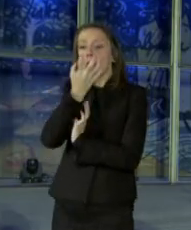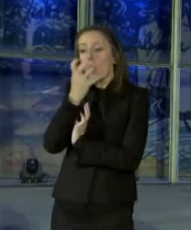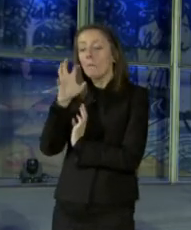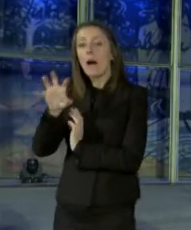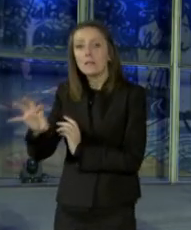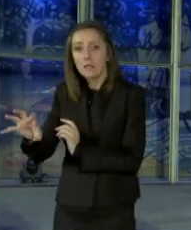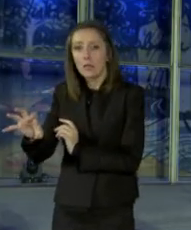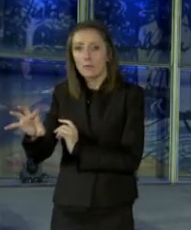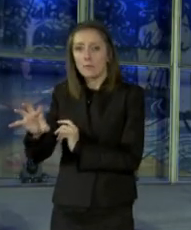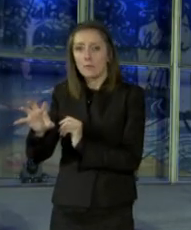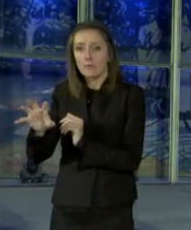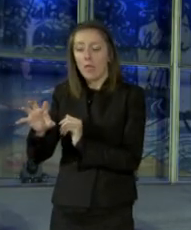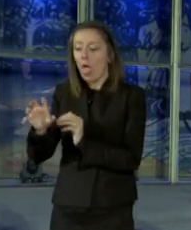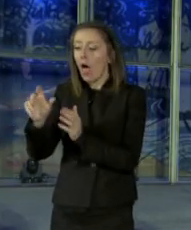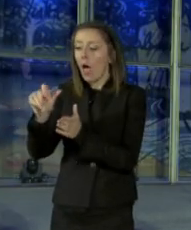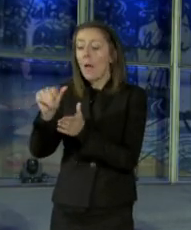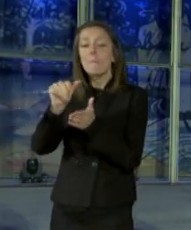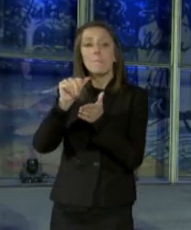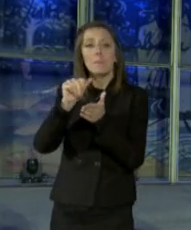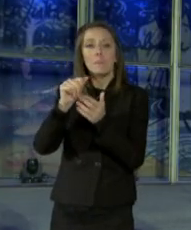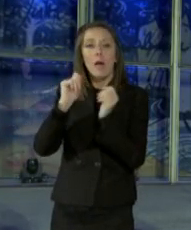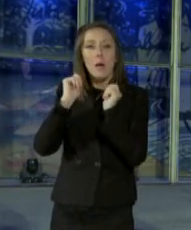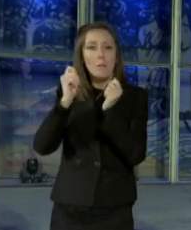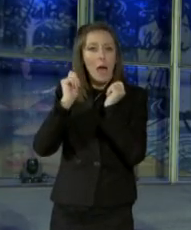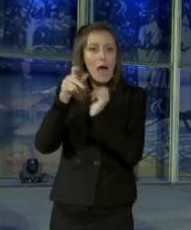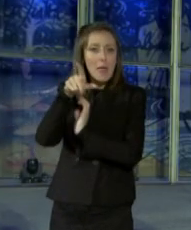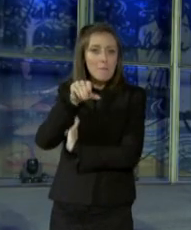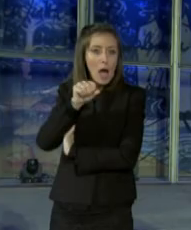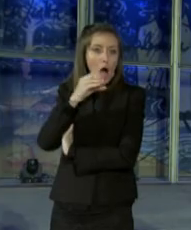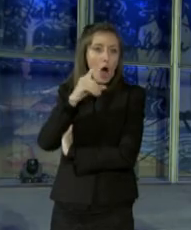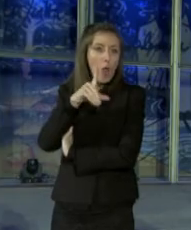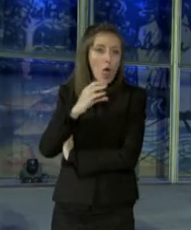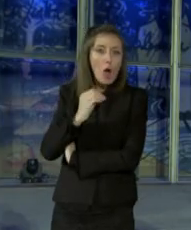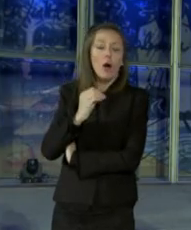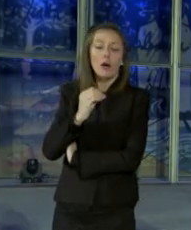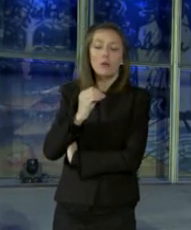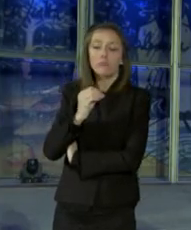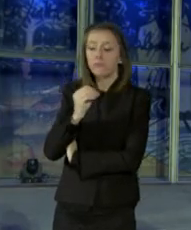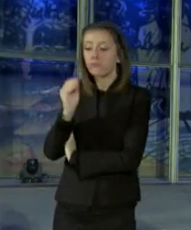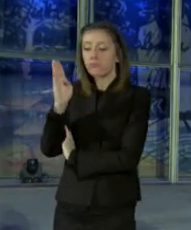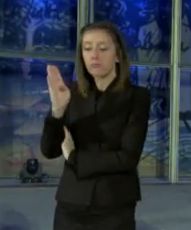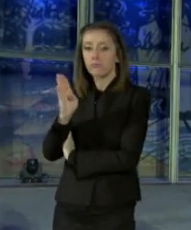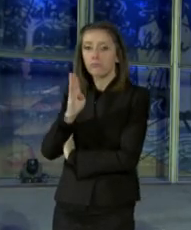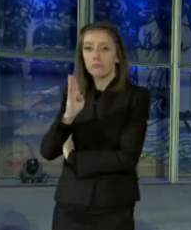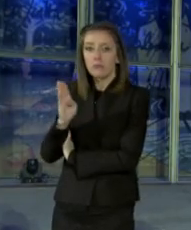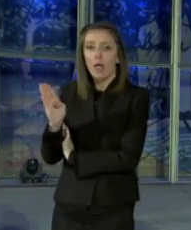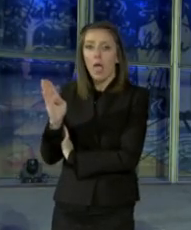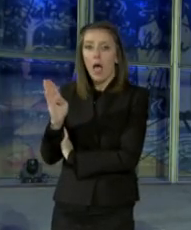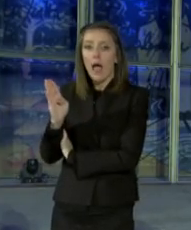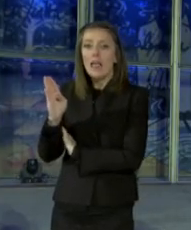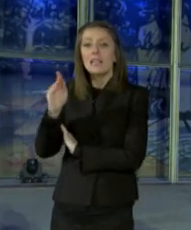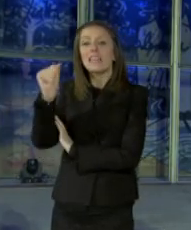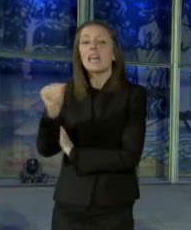maschera il padre paolo da san giovanni rotondo amministrava al padre spirituale il